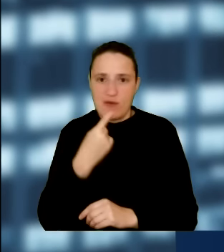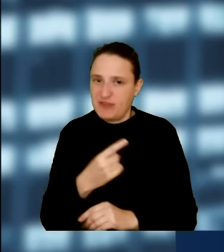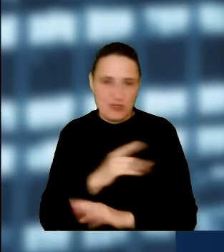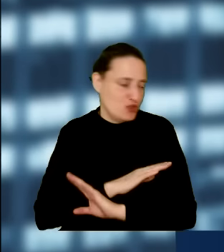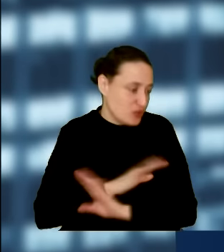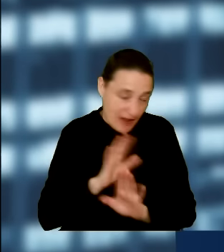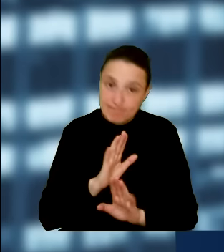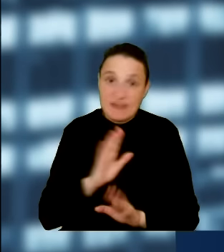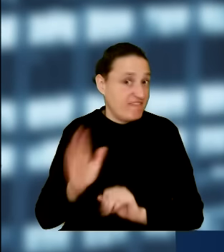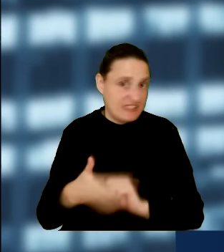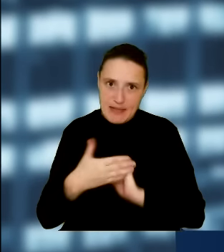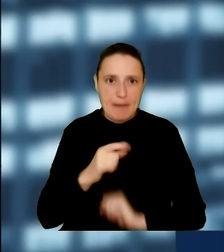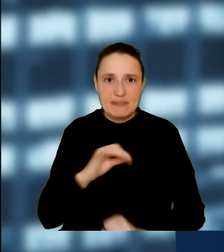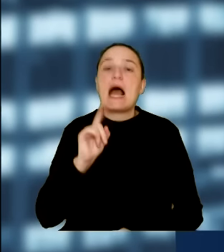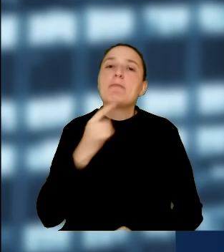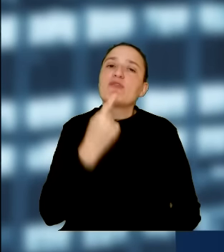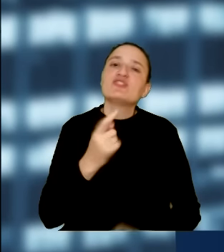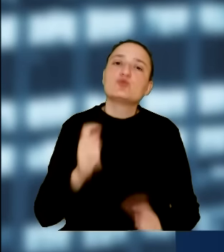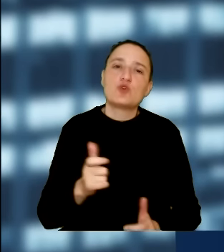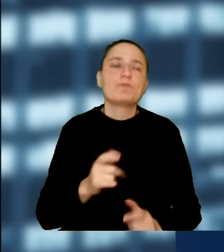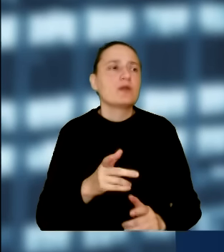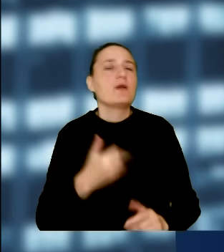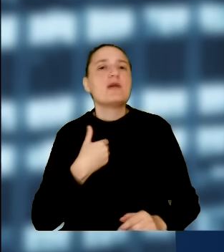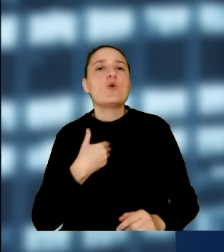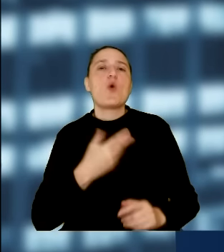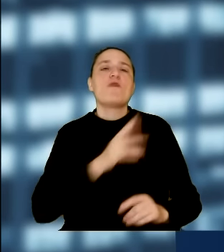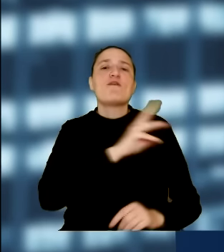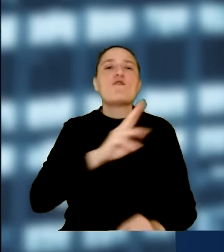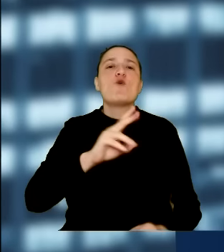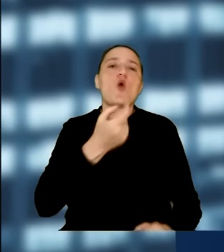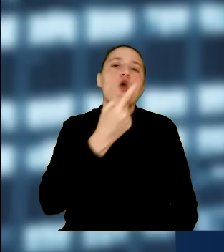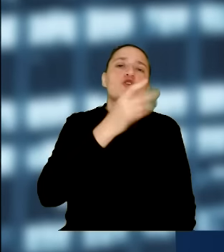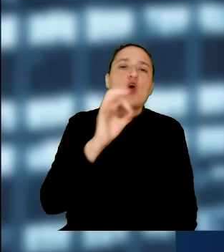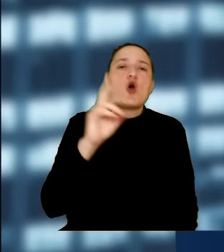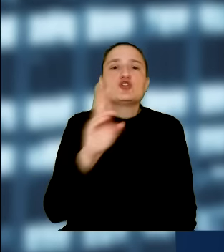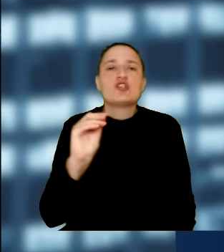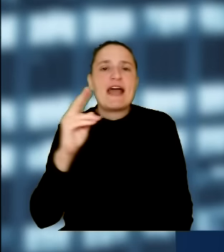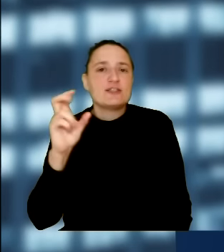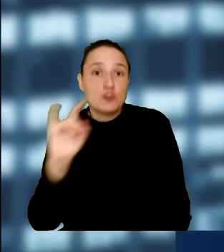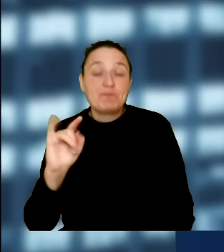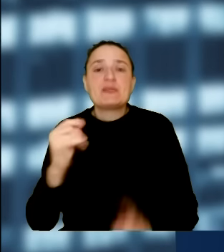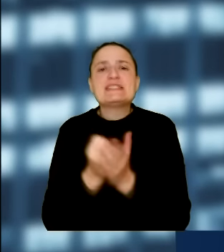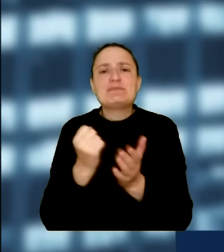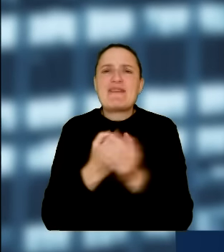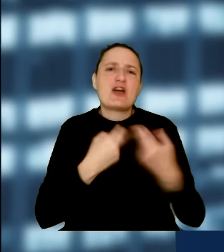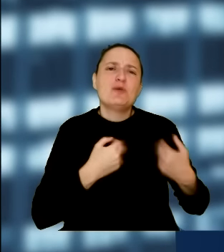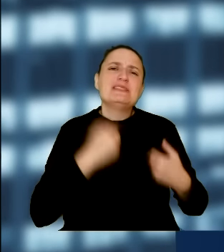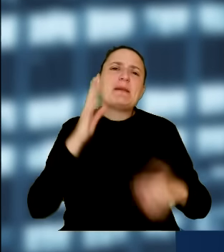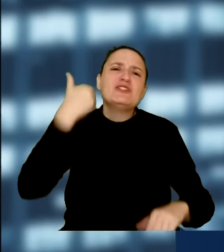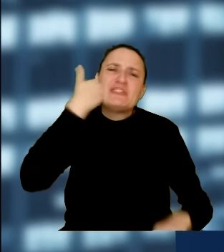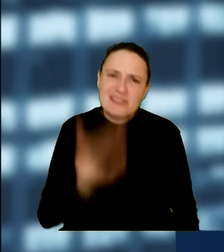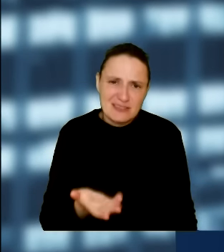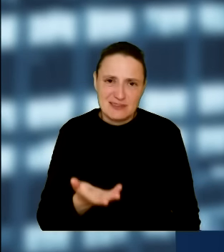sposób. On powiedział w takiej rozmowie z portalem Do Rzeczy na temat tej komisji, że to będzie kompromitacja. Dokładnie powiedział